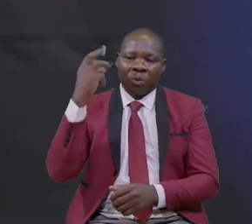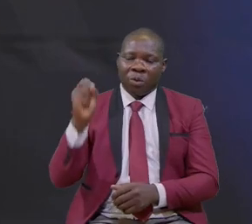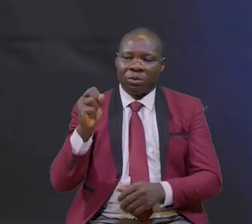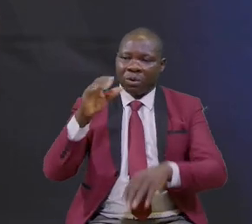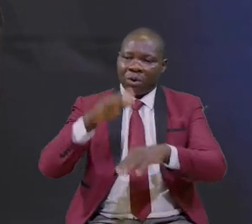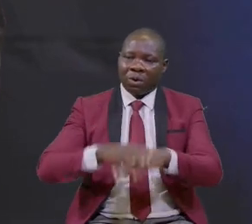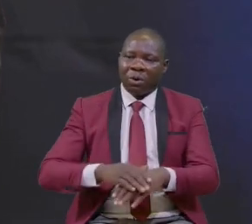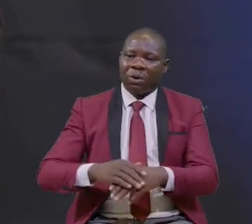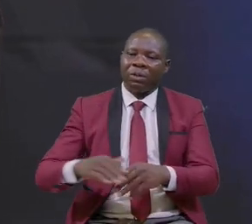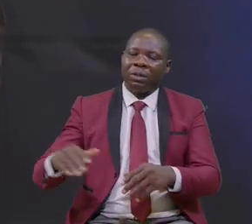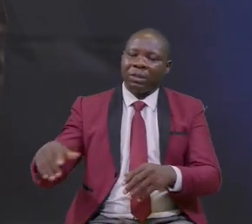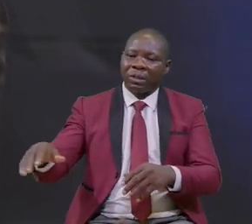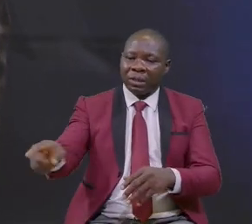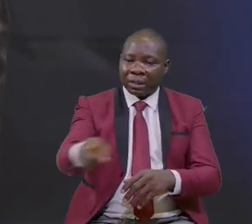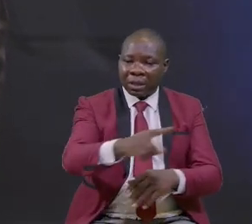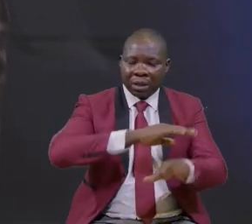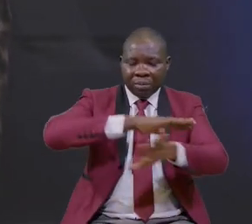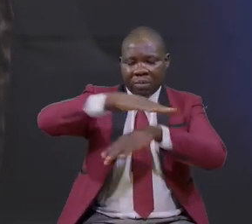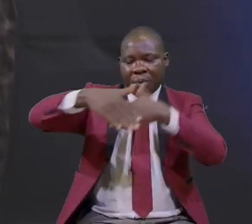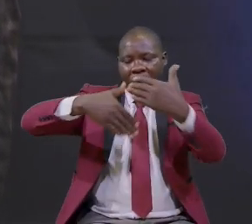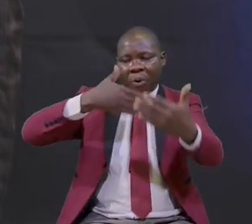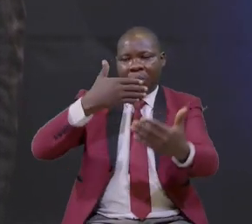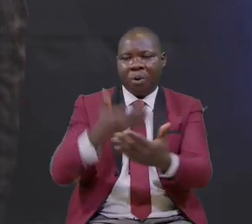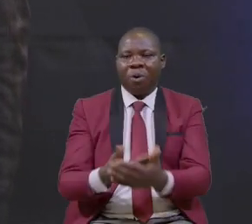Reposait sur eux tous.